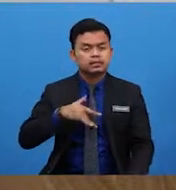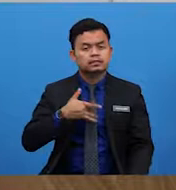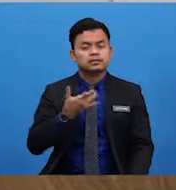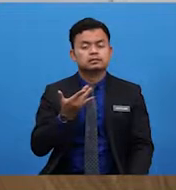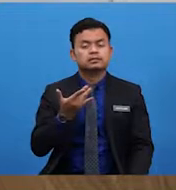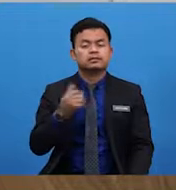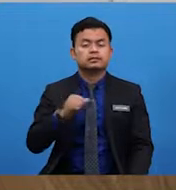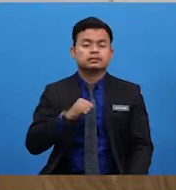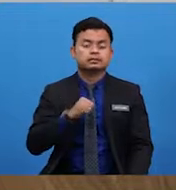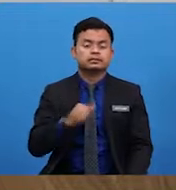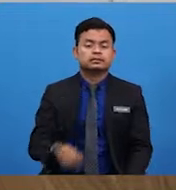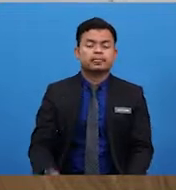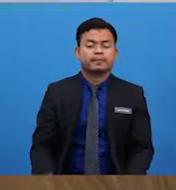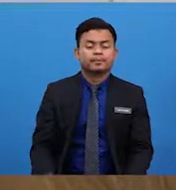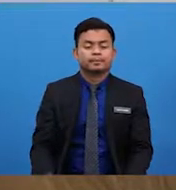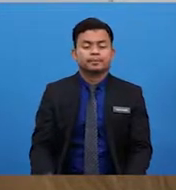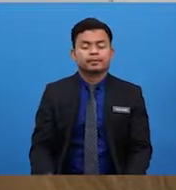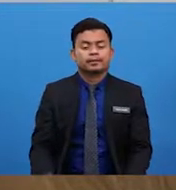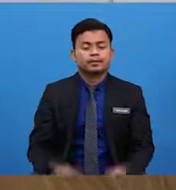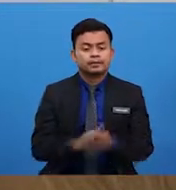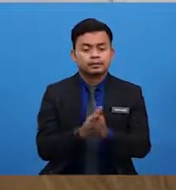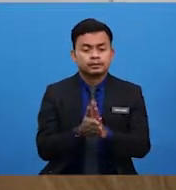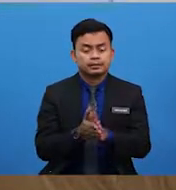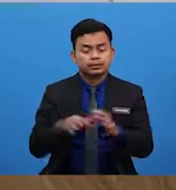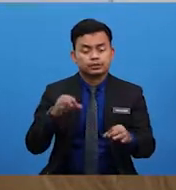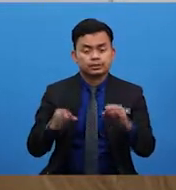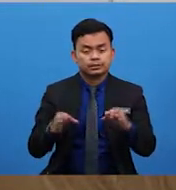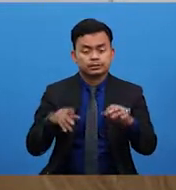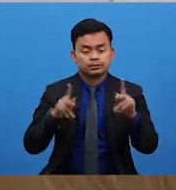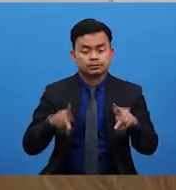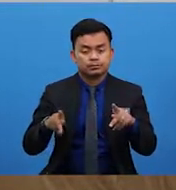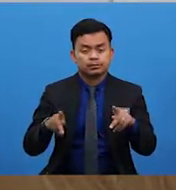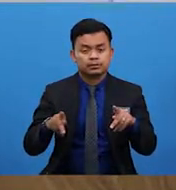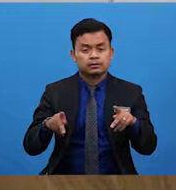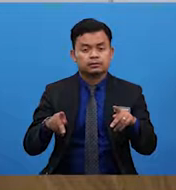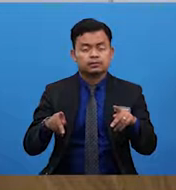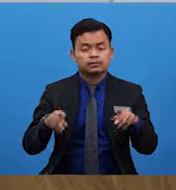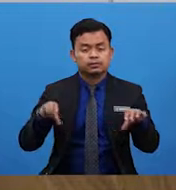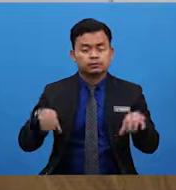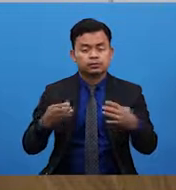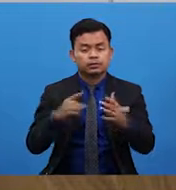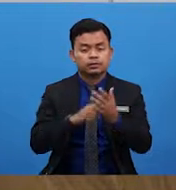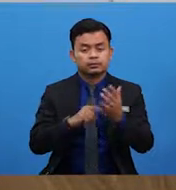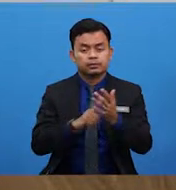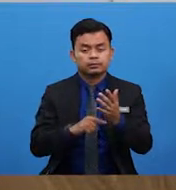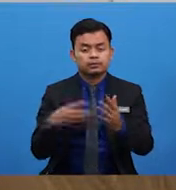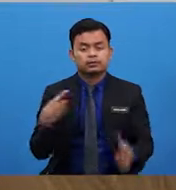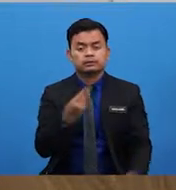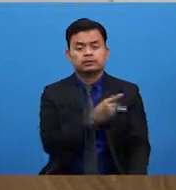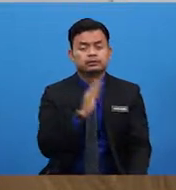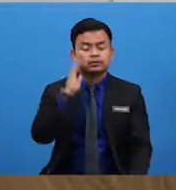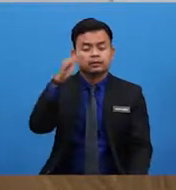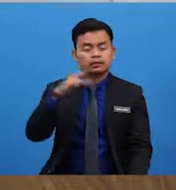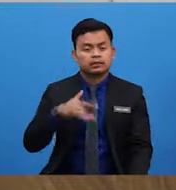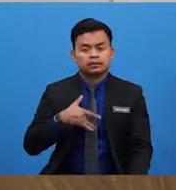menghasilkan karya dengan mempunyai email address IP sudah dan tersirat secara tak langsung dia akan memberikan satu ekspresi